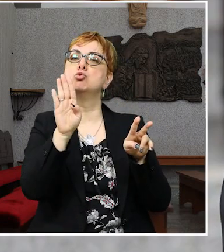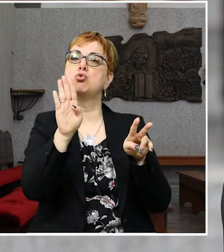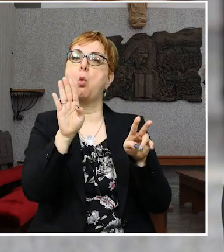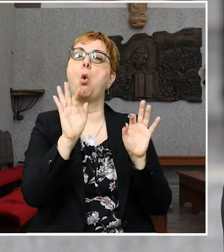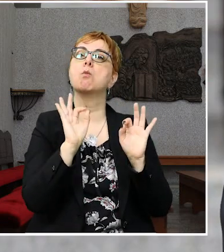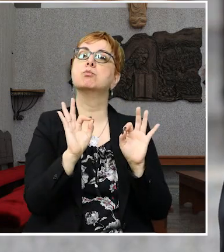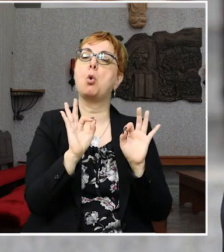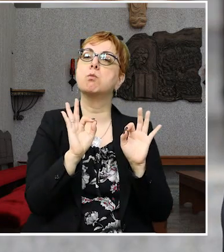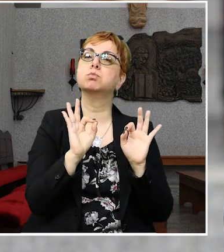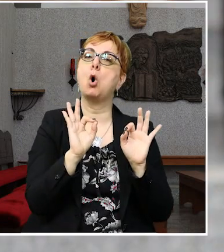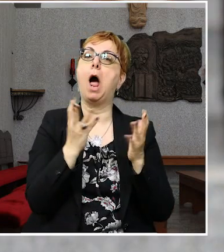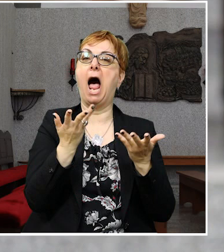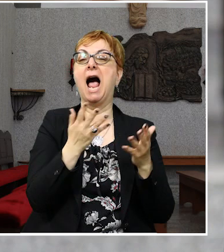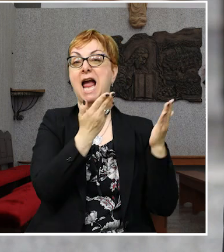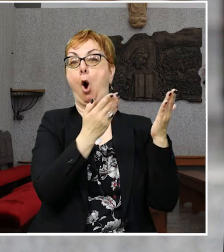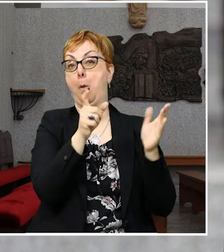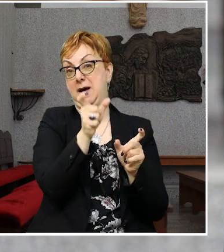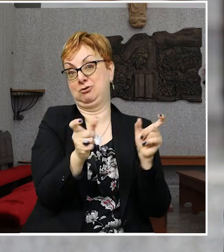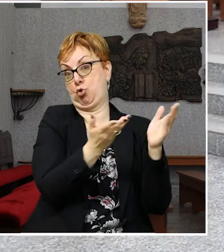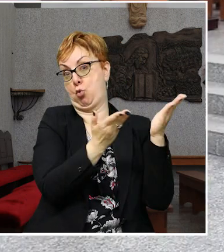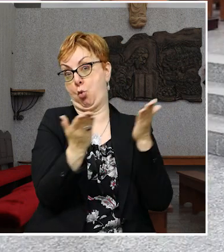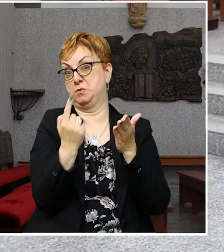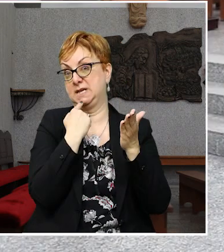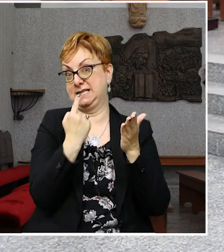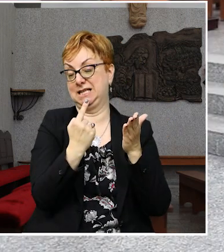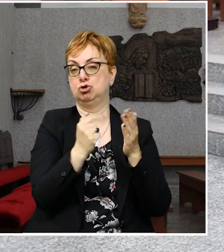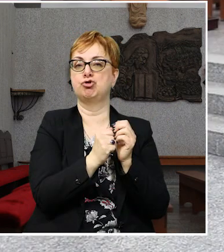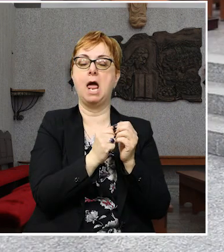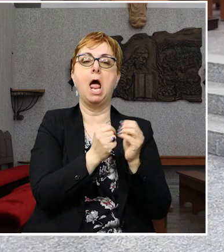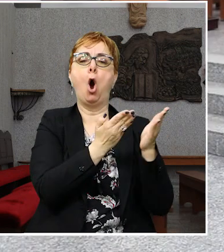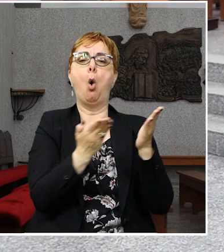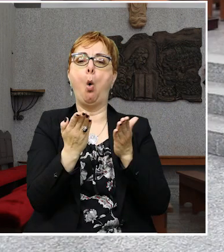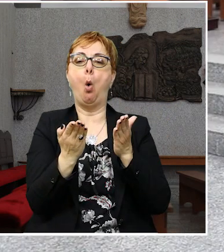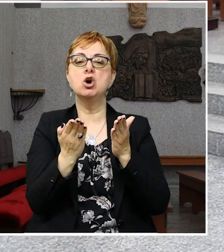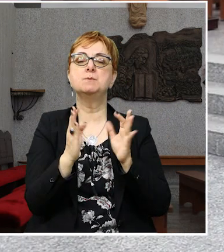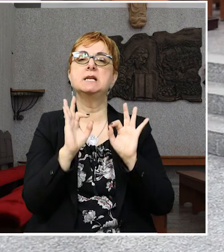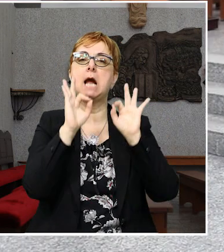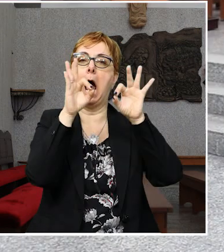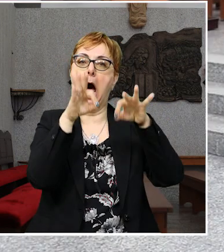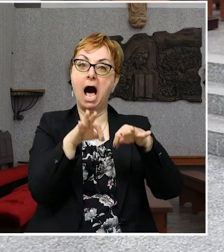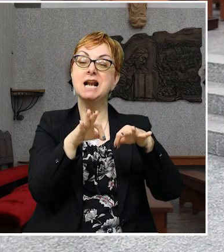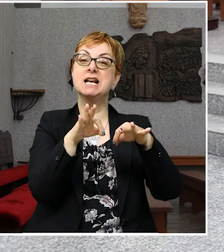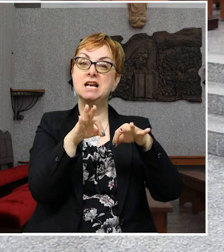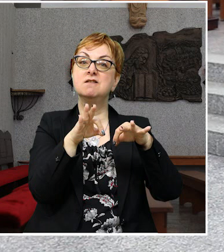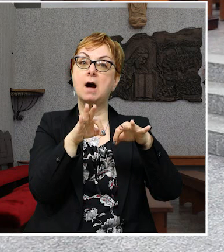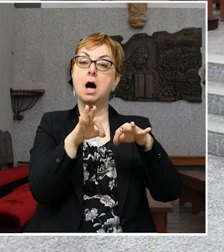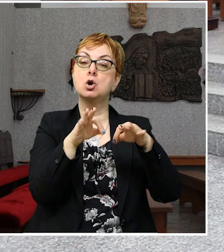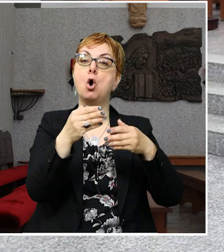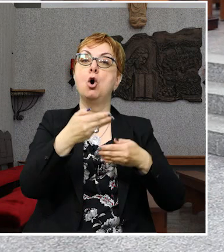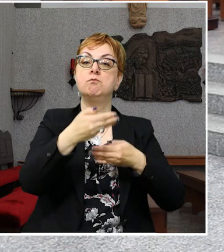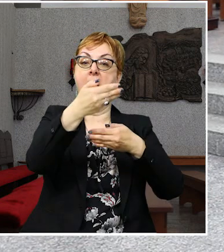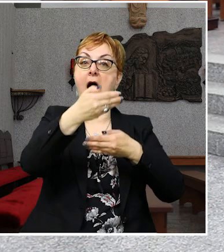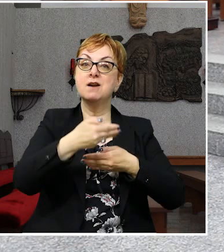modo particolare per l'ospite: tutti gli ospiti che arrivano siano